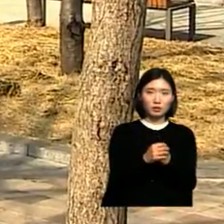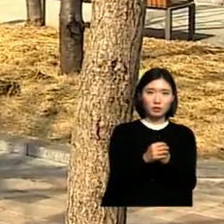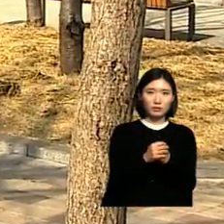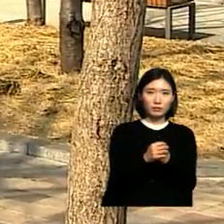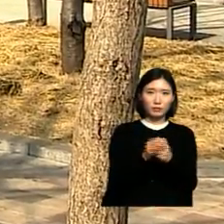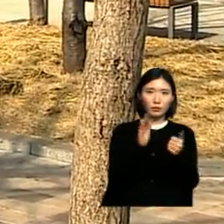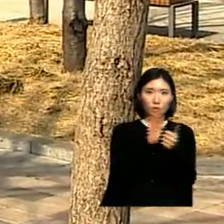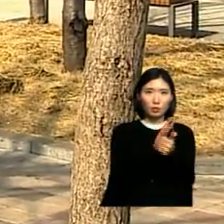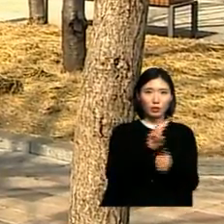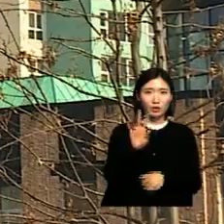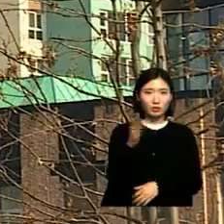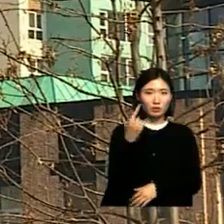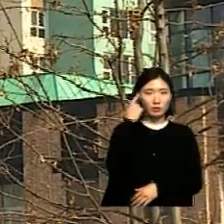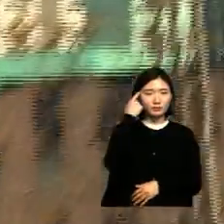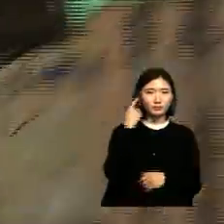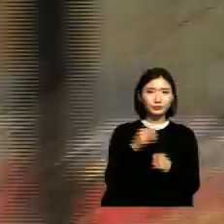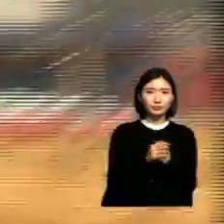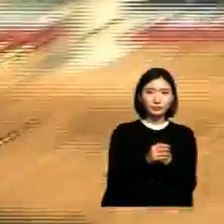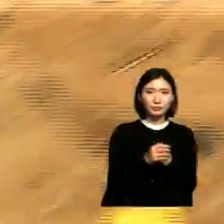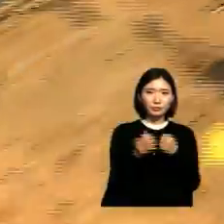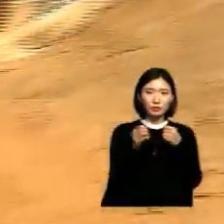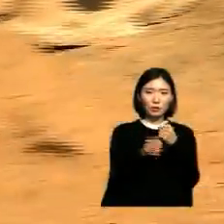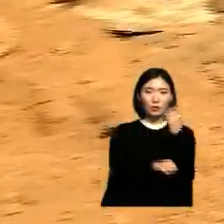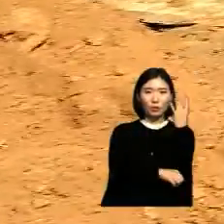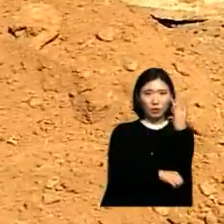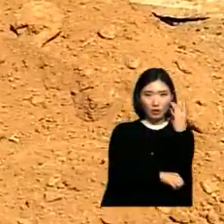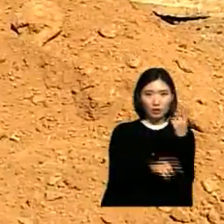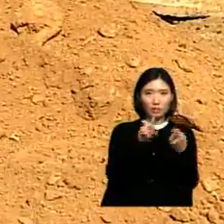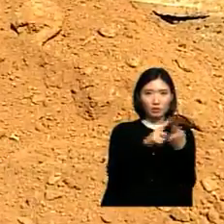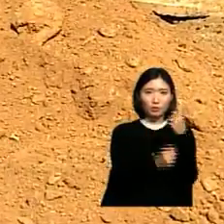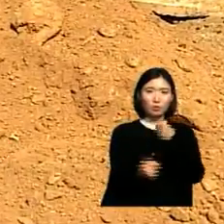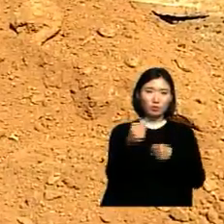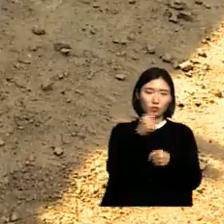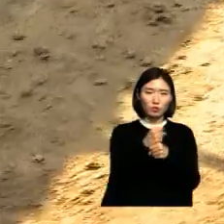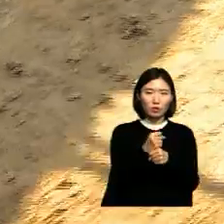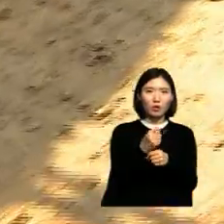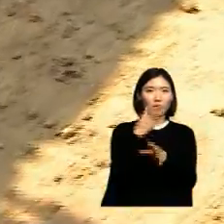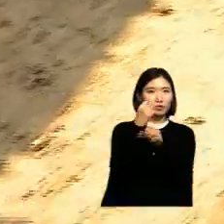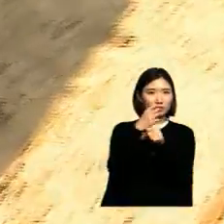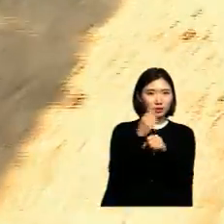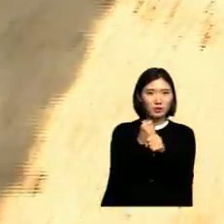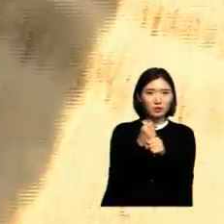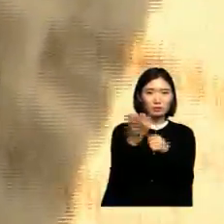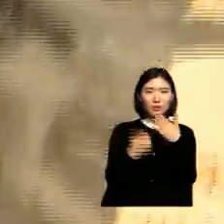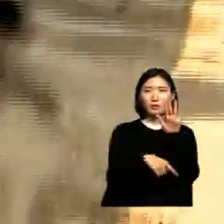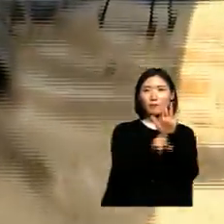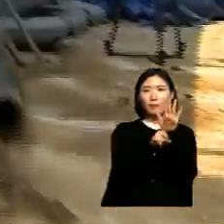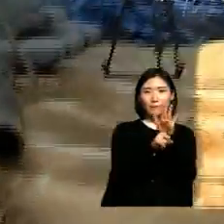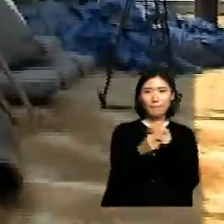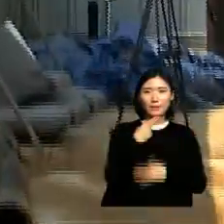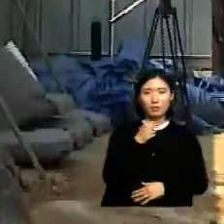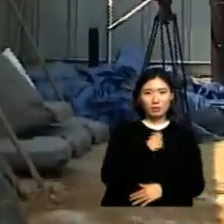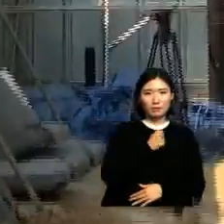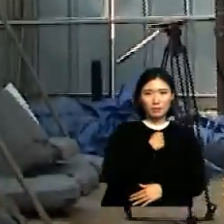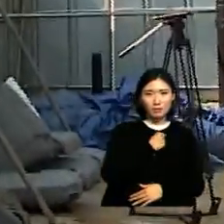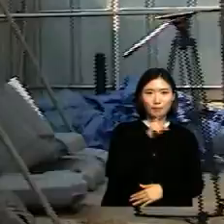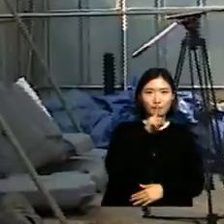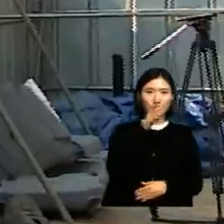좀 처리가 돼야지. 원상 복구가 언제 될지 사전 공지도 없다며 답답함을 토로하기도